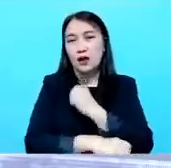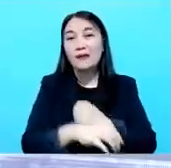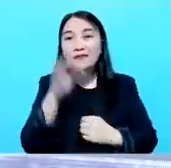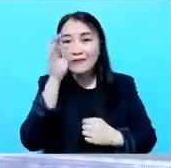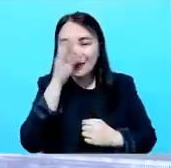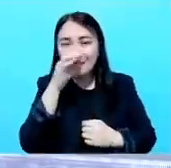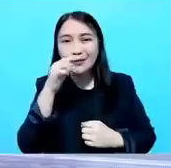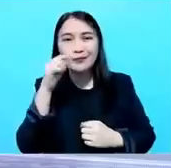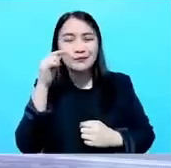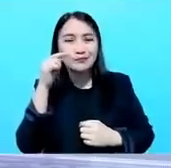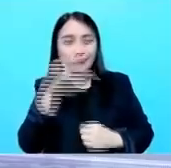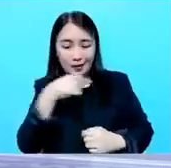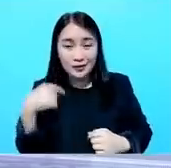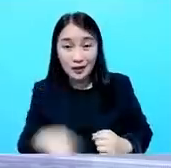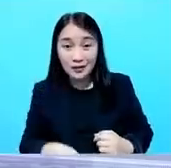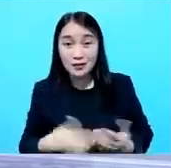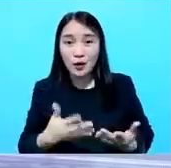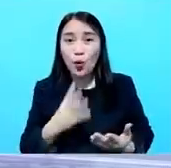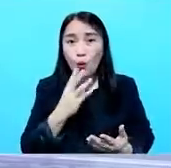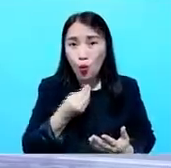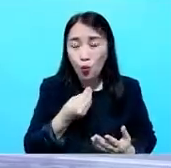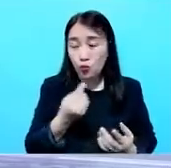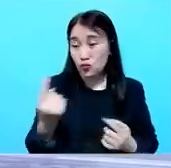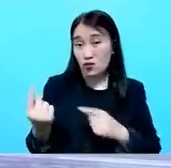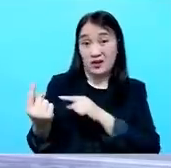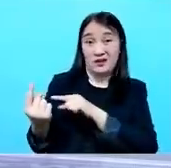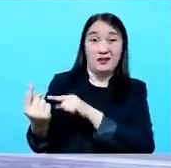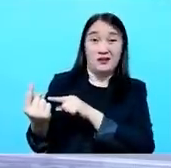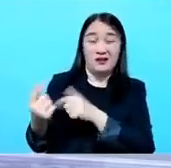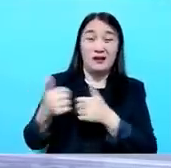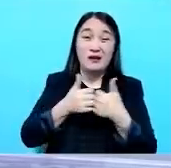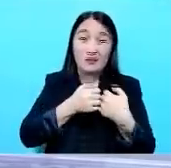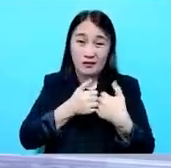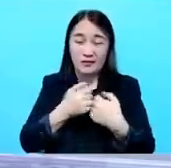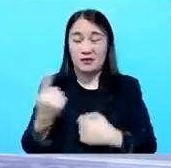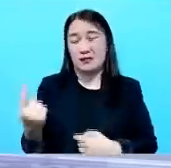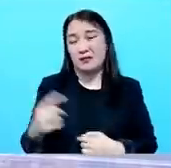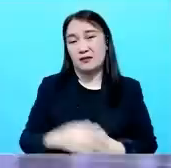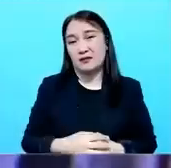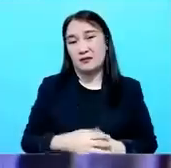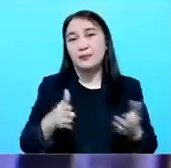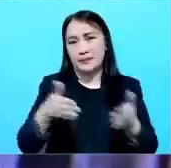tinuturong mastermind sa krimen, mismong girlfriend niya. Nasa frontline ng balitang yan, si Justine Punsalang.